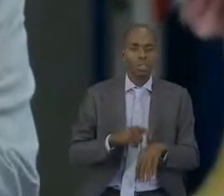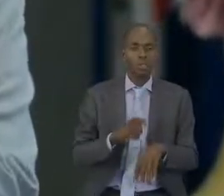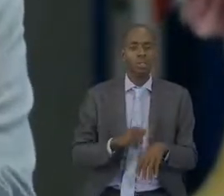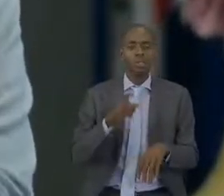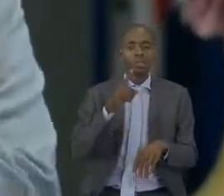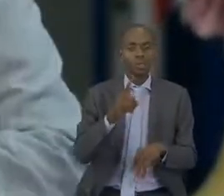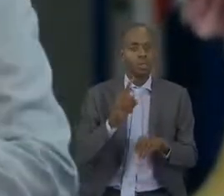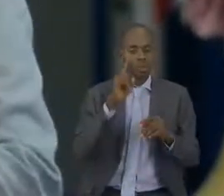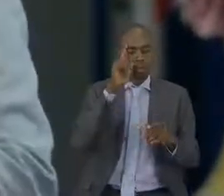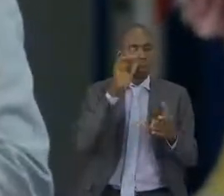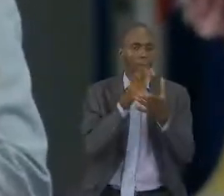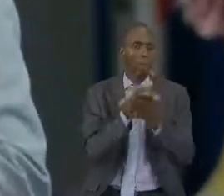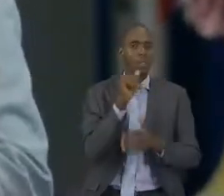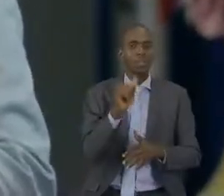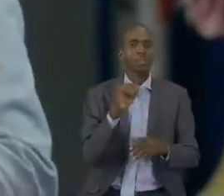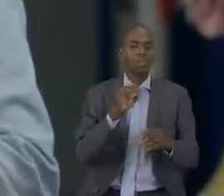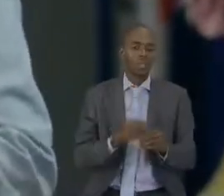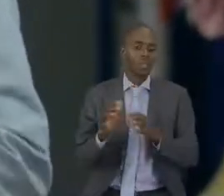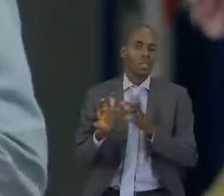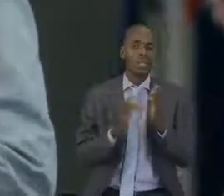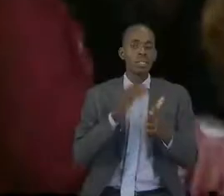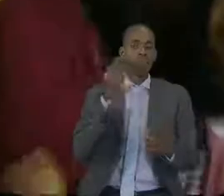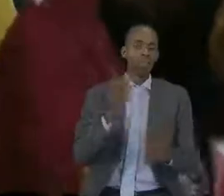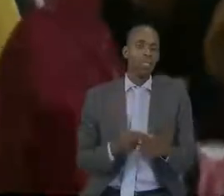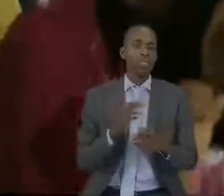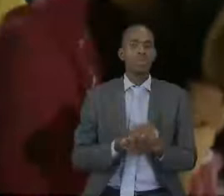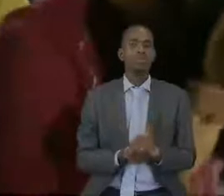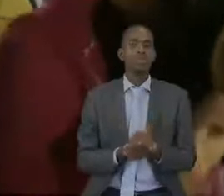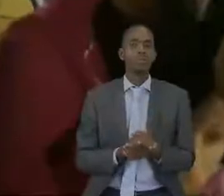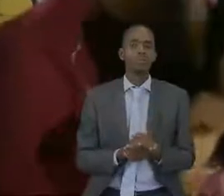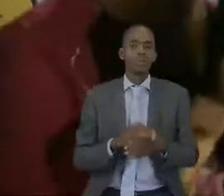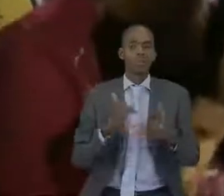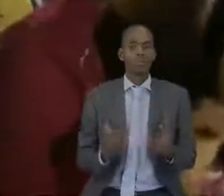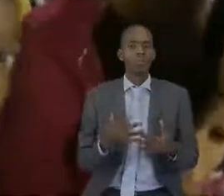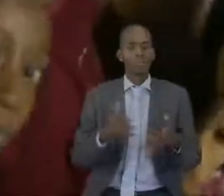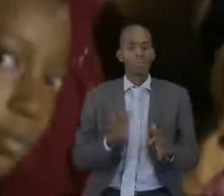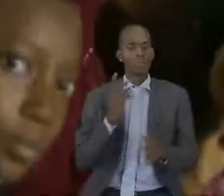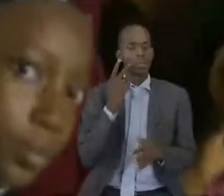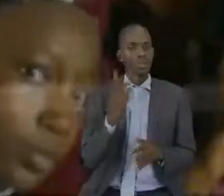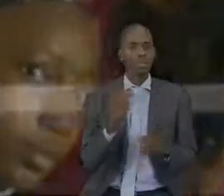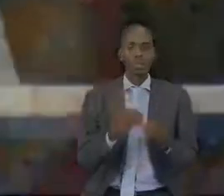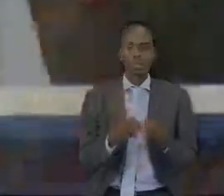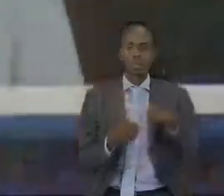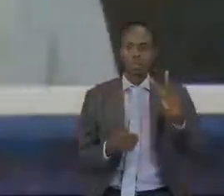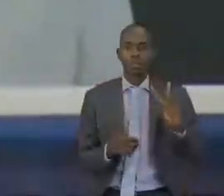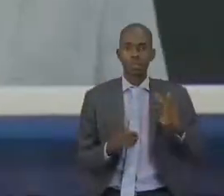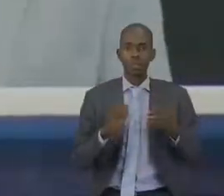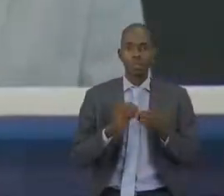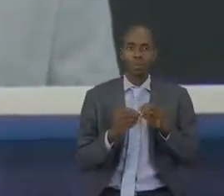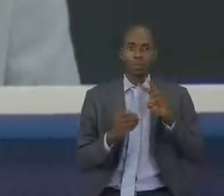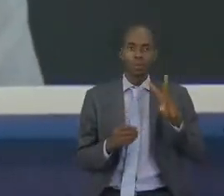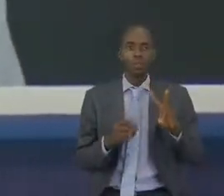crois au nom de Jésus. Passons au deuxième point. La